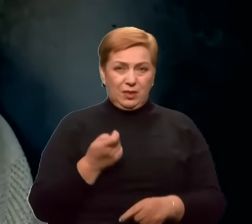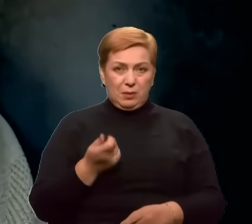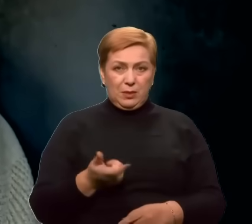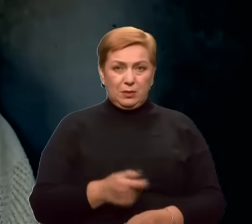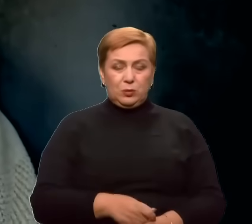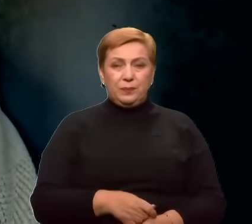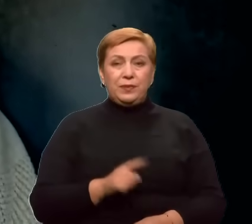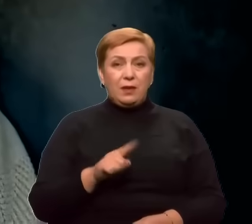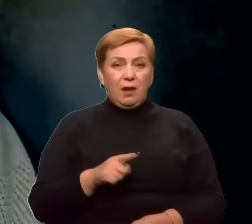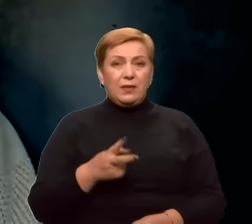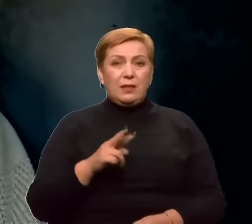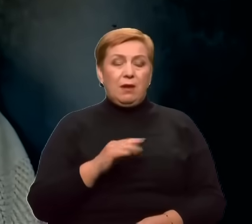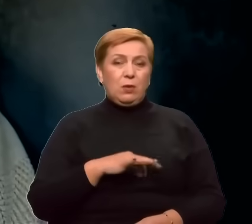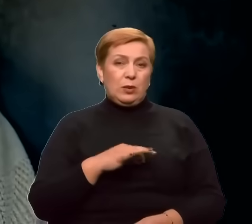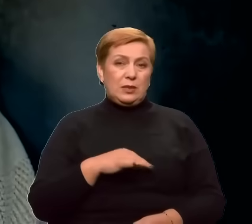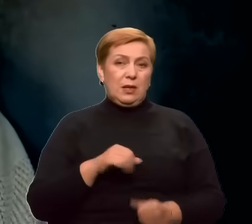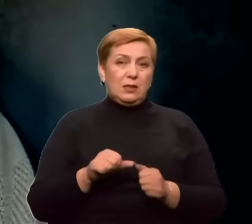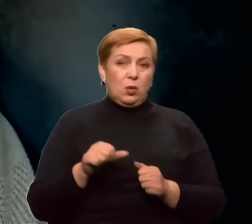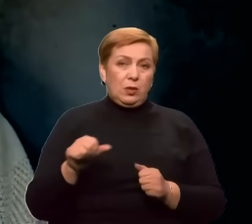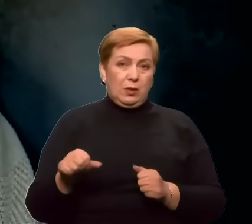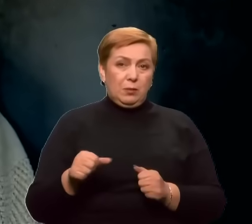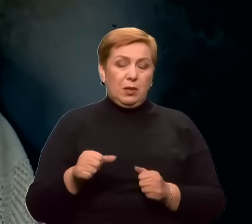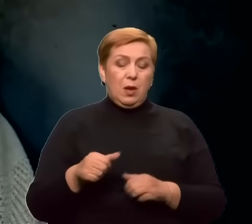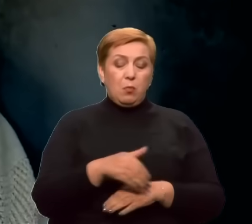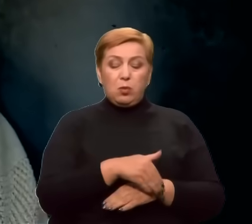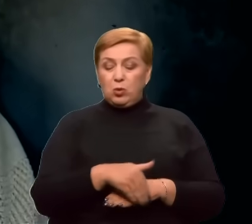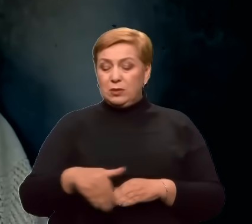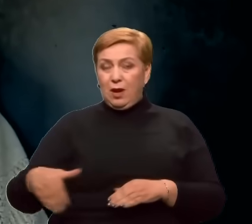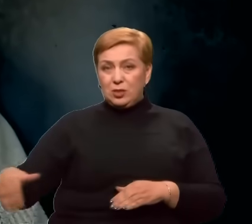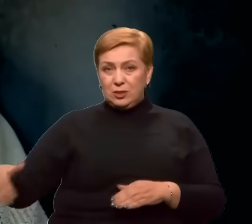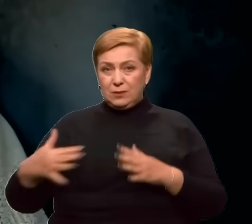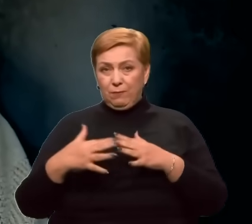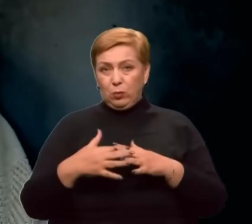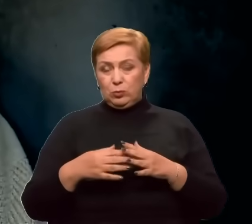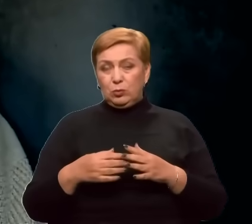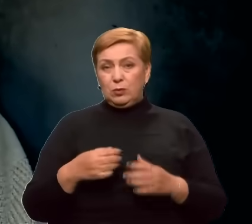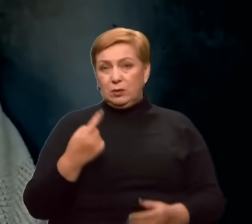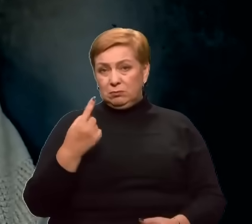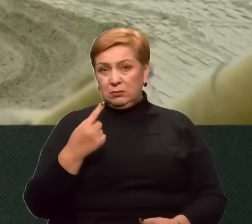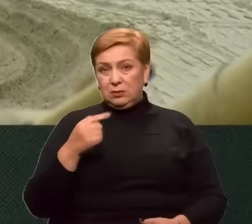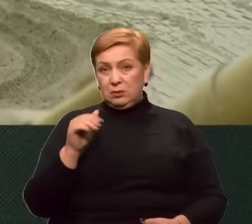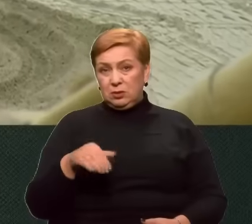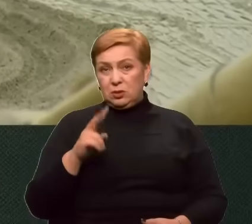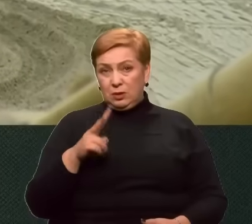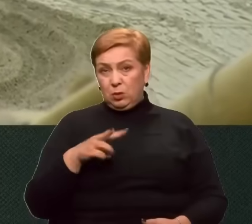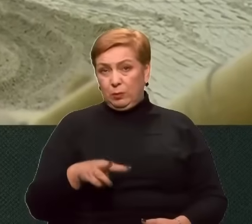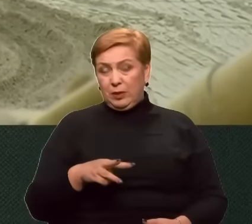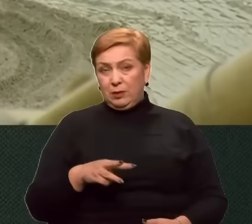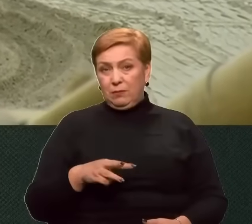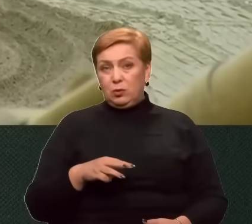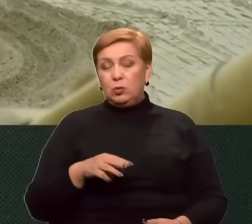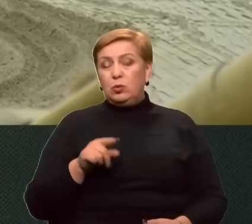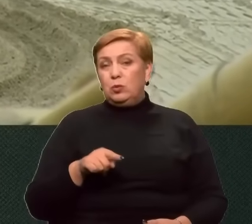на окремих ділянках фронту. Протяжність фронту, як ви слушно зауважили, до 1000 кілометрів. Тому не варто